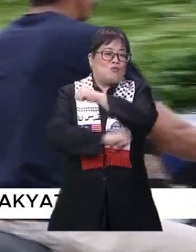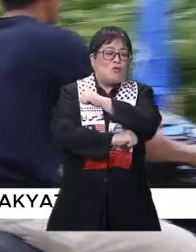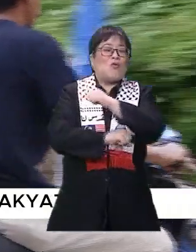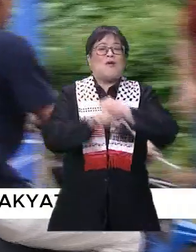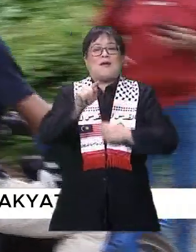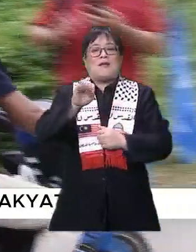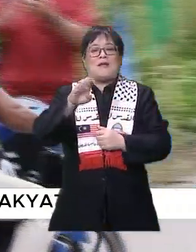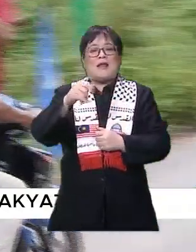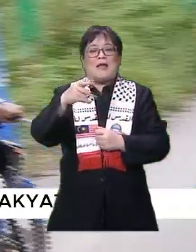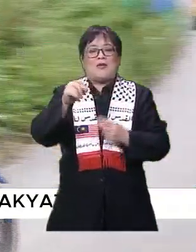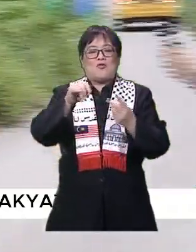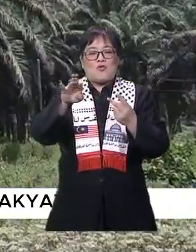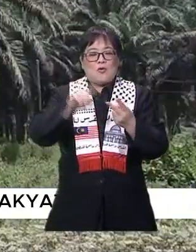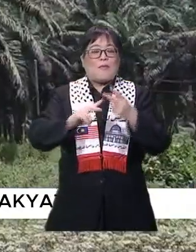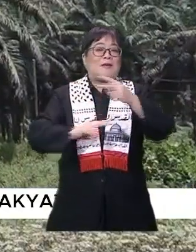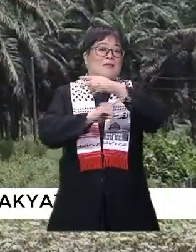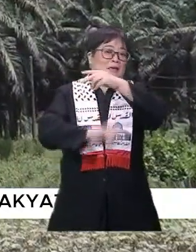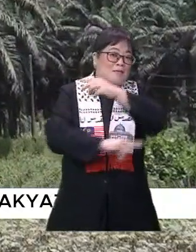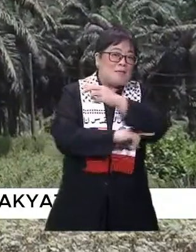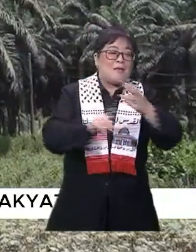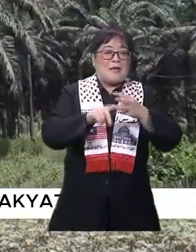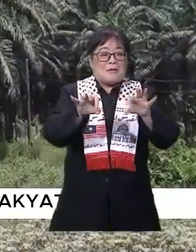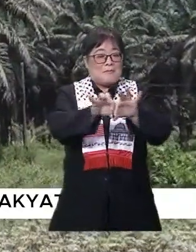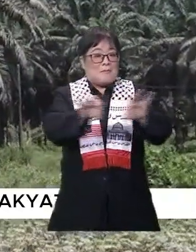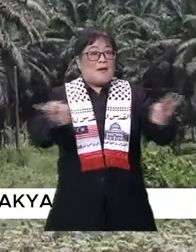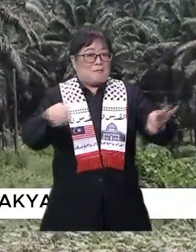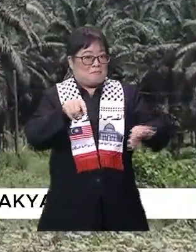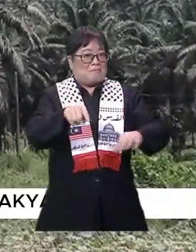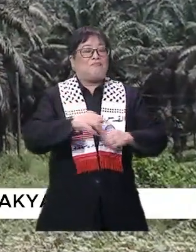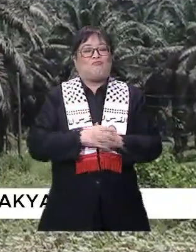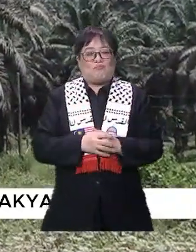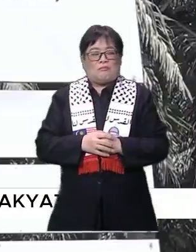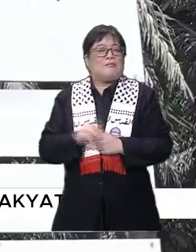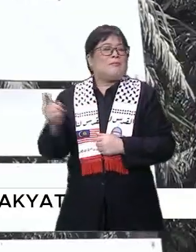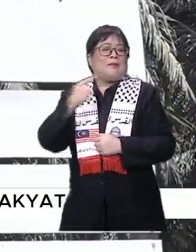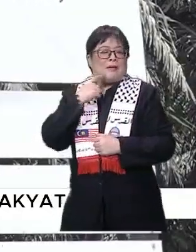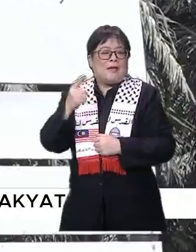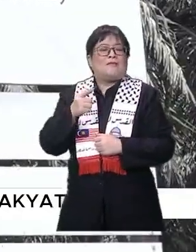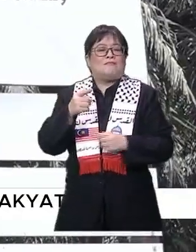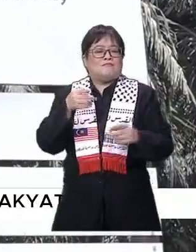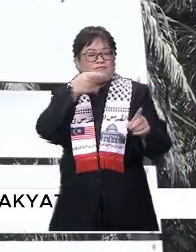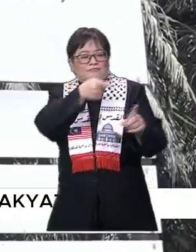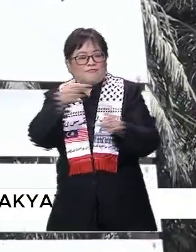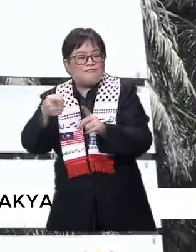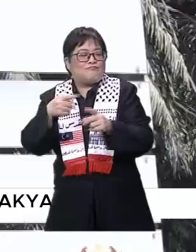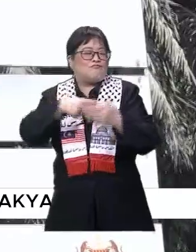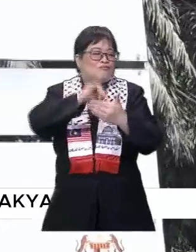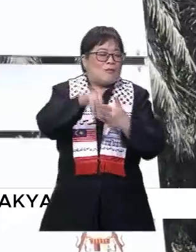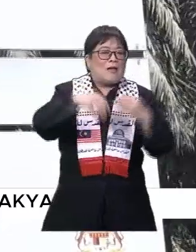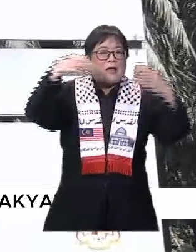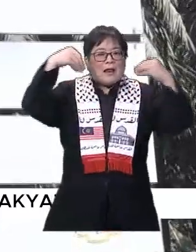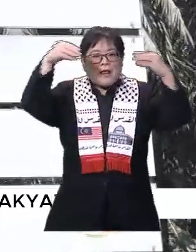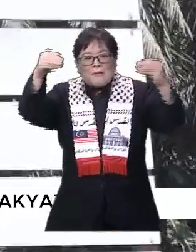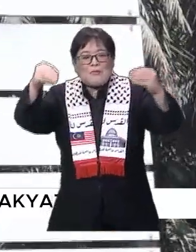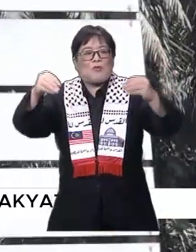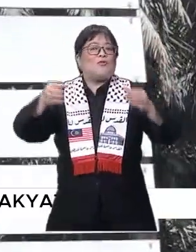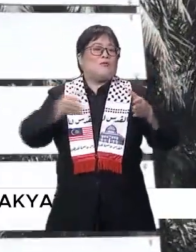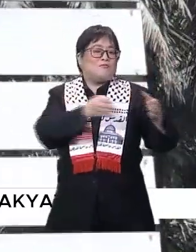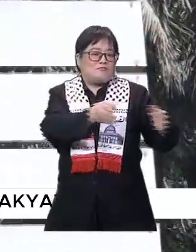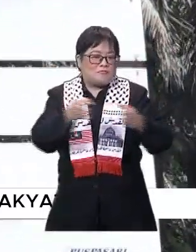telaga tiub, jabatan dan pailan tenaga nasional berhad. Dato' Sri Ahmad berkata antara skop projek termasuk pemasangan lampu dan perabot jalan,